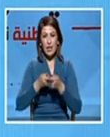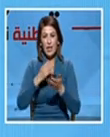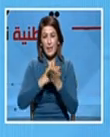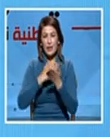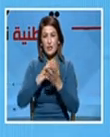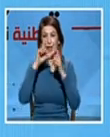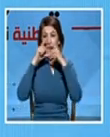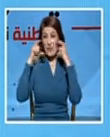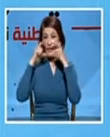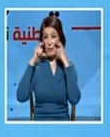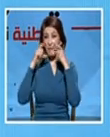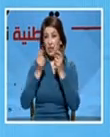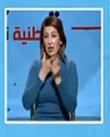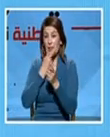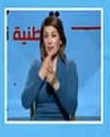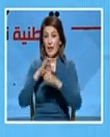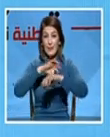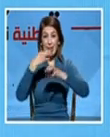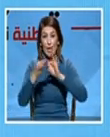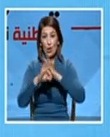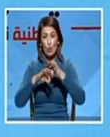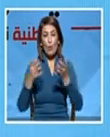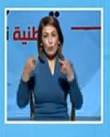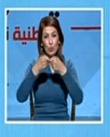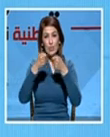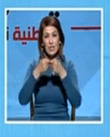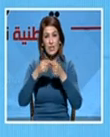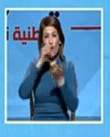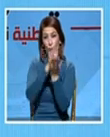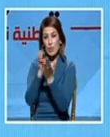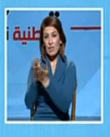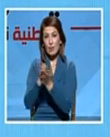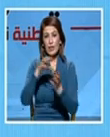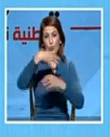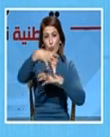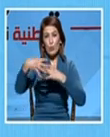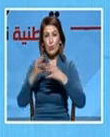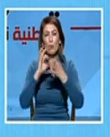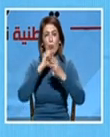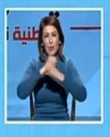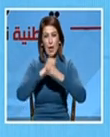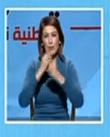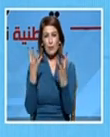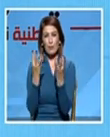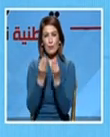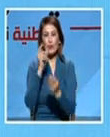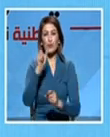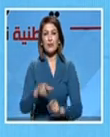على المناطق السته اللي هما تحت السلطه بتاعنا وقلنا في الحاجه الثانيه قلنا يلزم